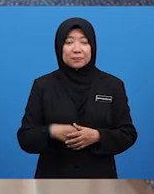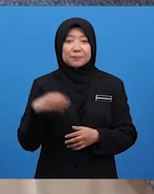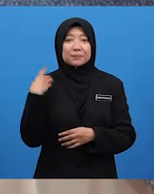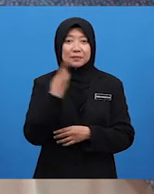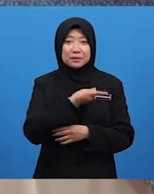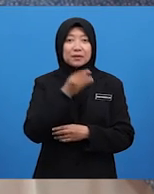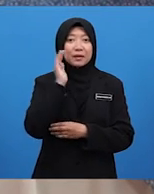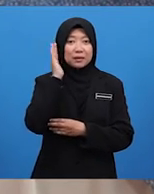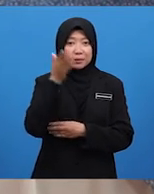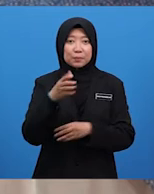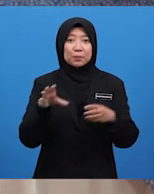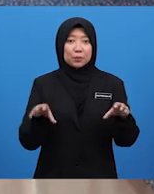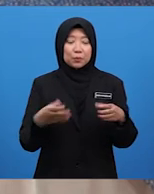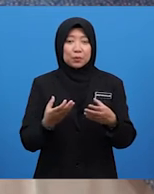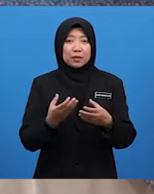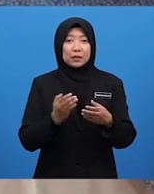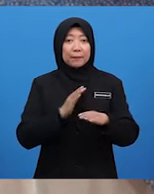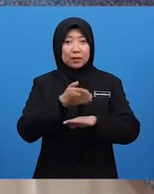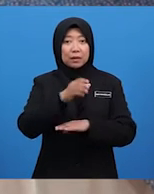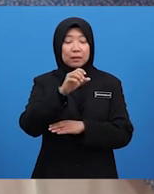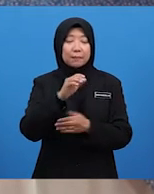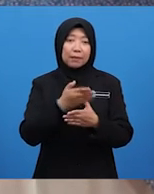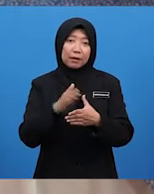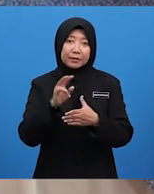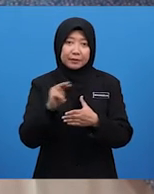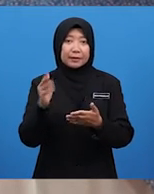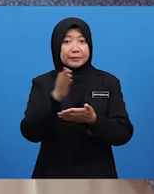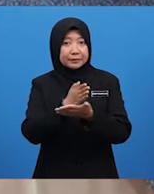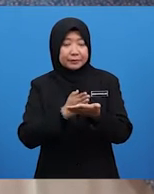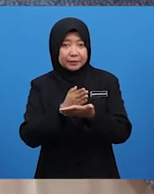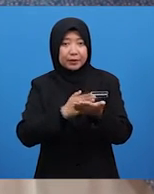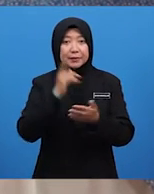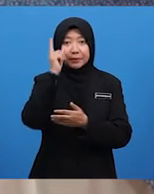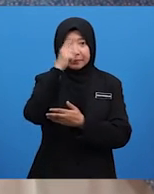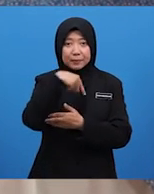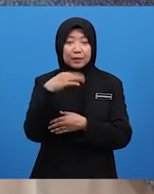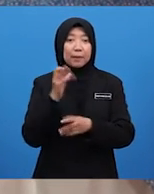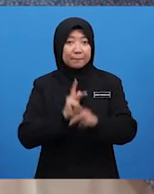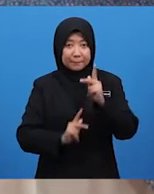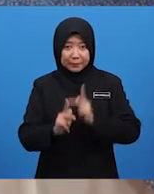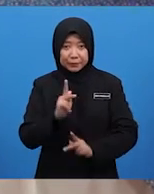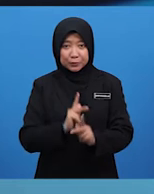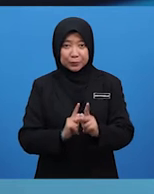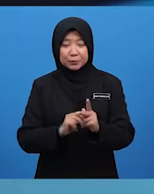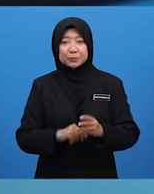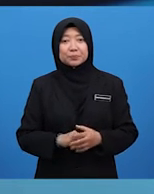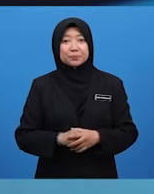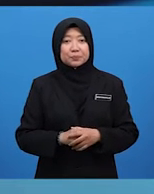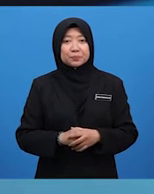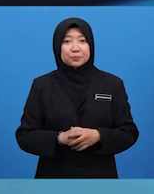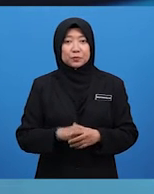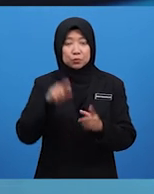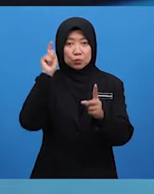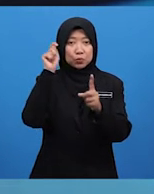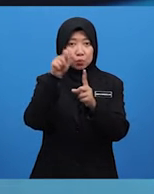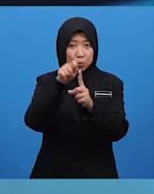Kita akan membuat belah pada bahagian tengah hadapan baju kurung.